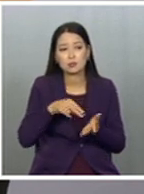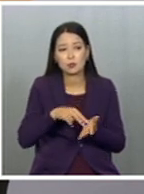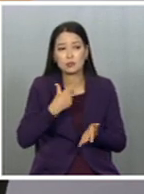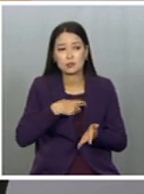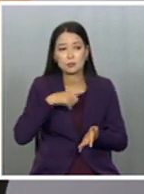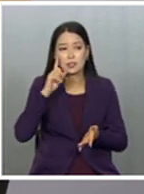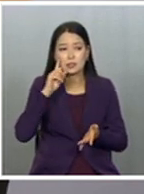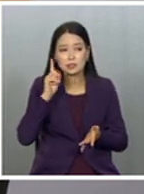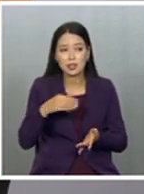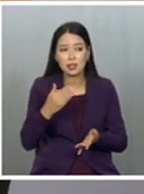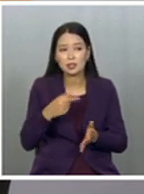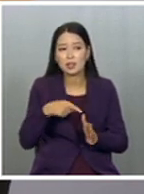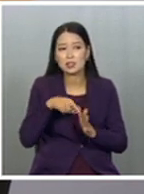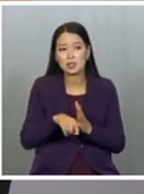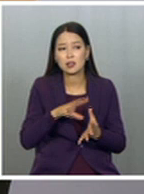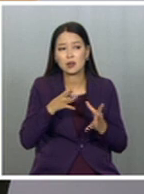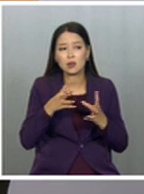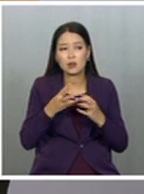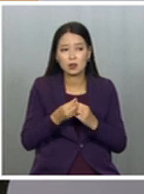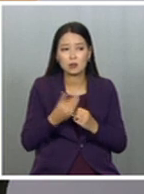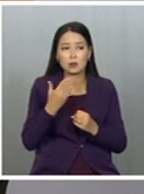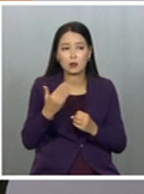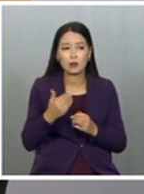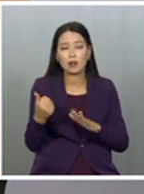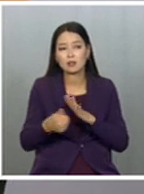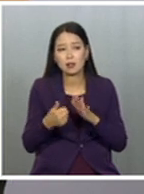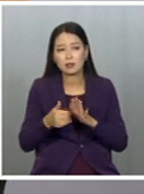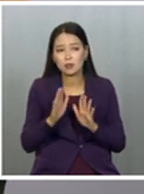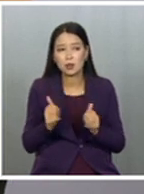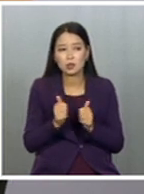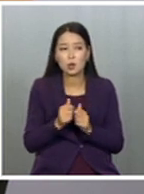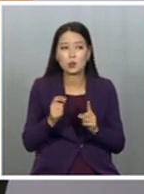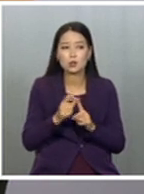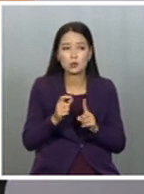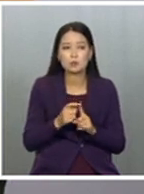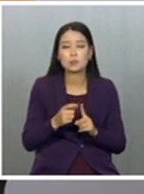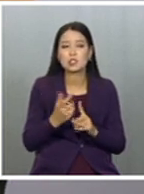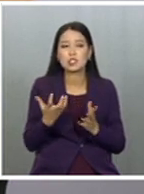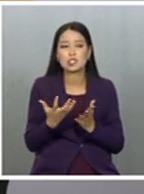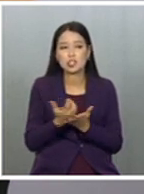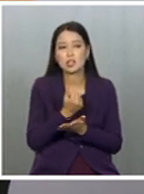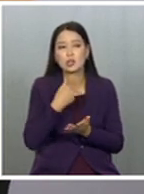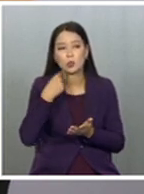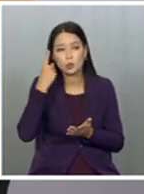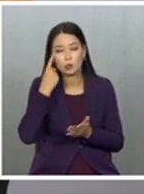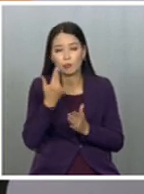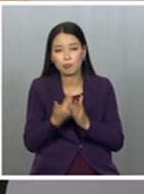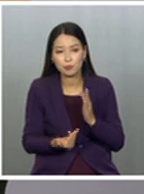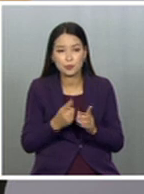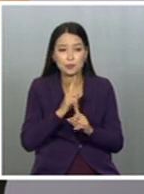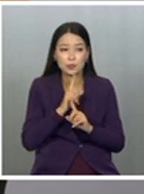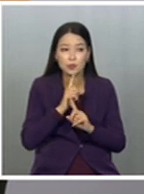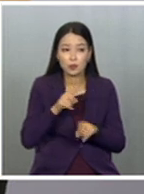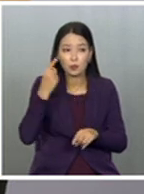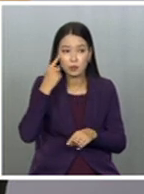гүлдің сұқсырымын, қаңғырған ілдірмеймін қаршығаңа. Сөзбенен жеңемін деп ойламаңыз, бір жерден мүдірер деп